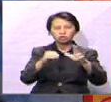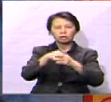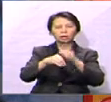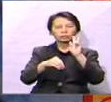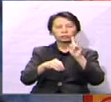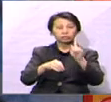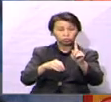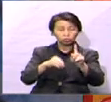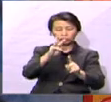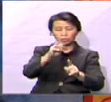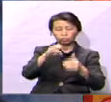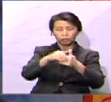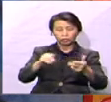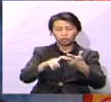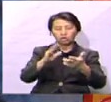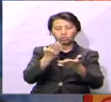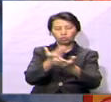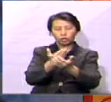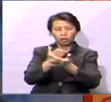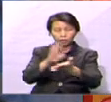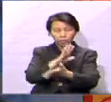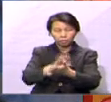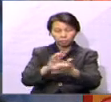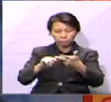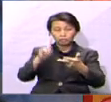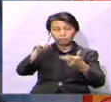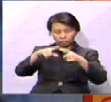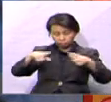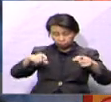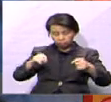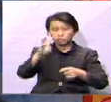dalamu0 dan kertas sekeping R